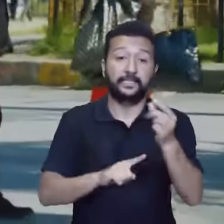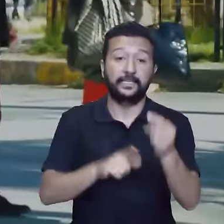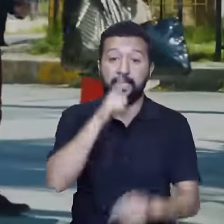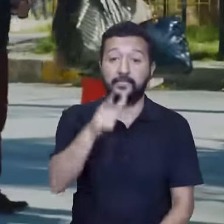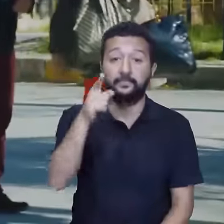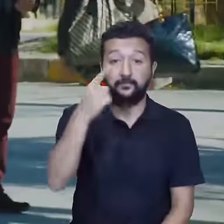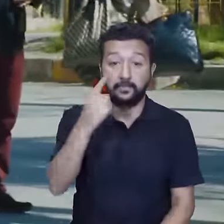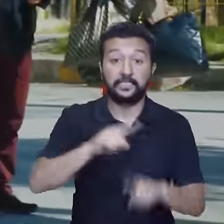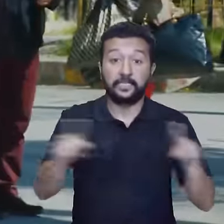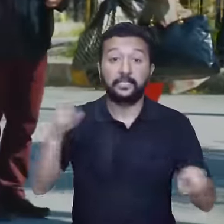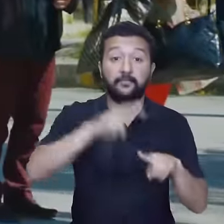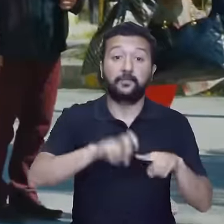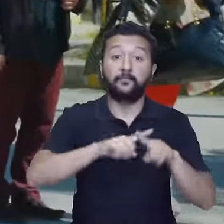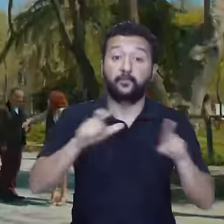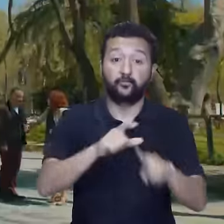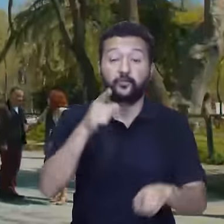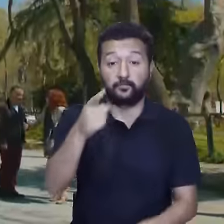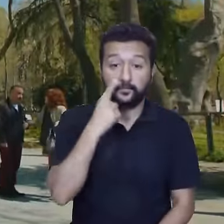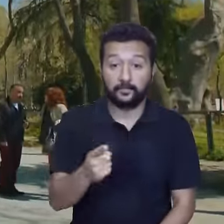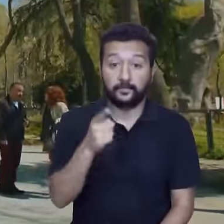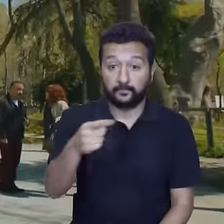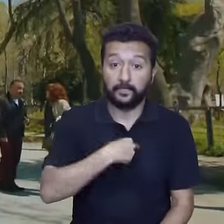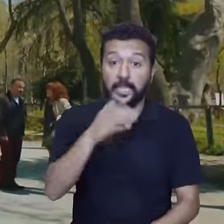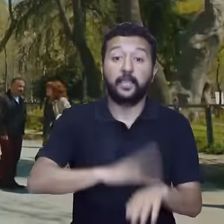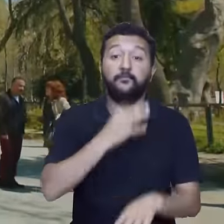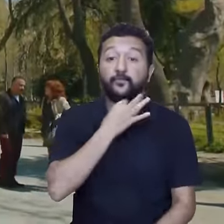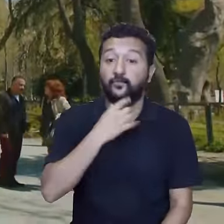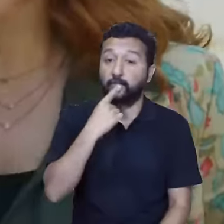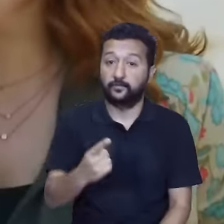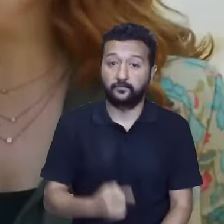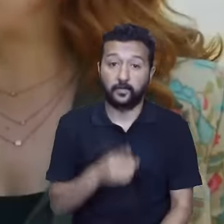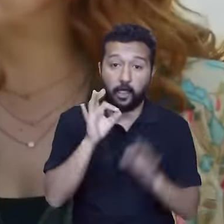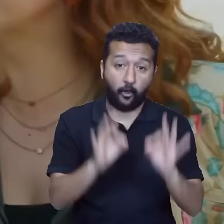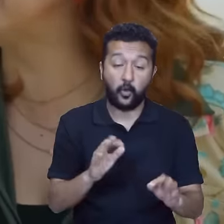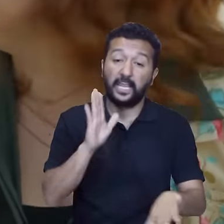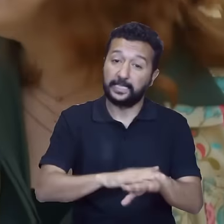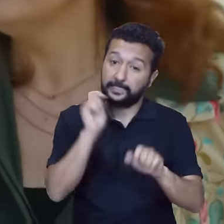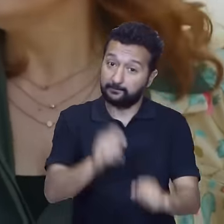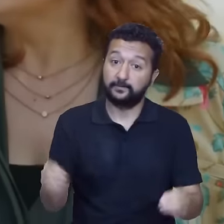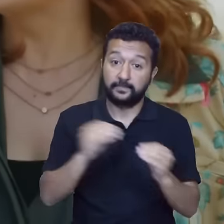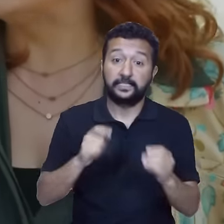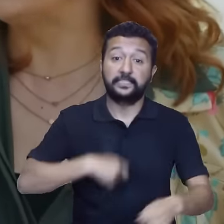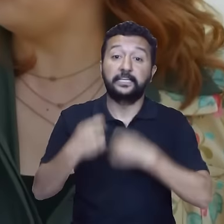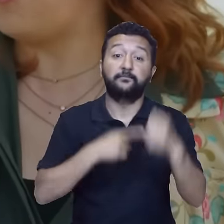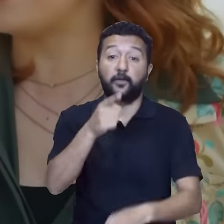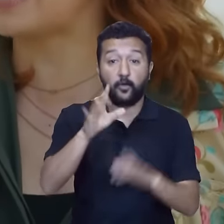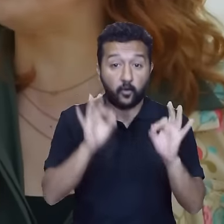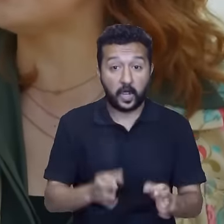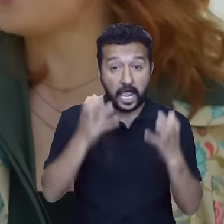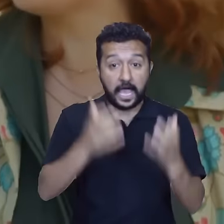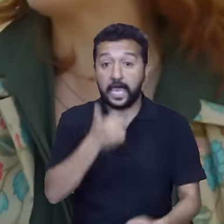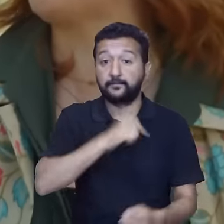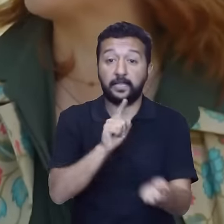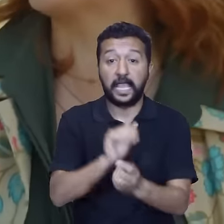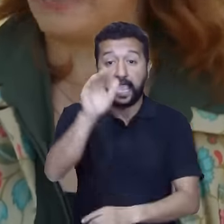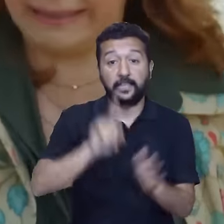İlyas. Bana bak sakın binemezsin o minibüse bak. Bak bunu bana yapma lütfen rica ediyorum. Öyle bir yaparım ki. Saçmalama Ayşen. Sana da o ağır